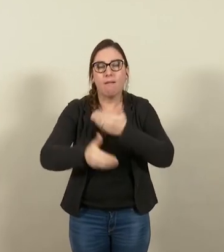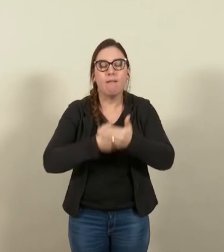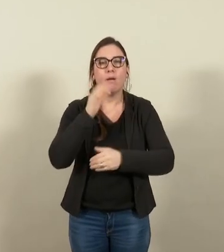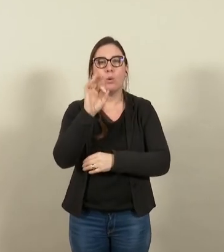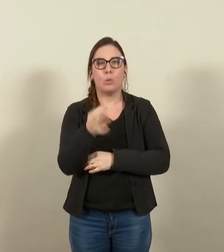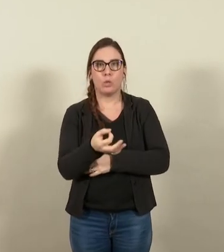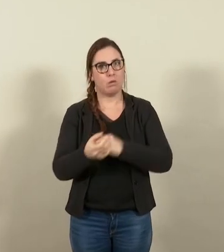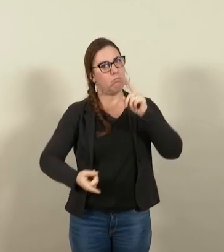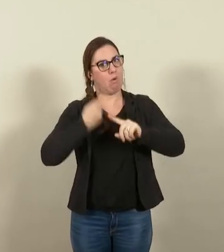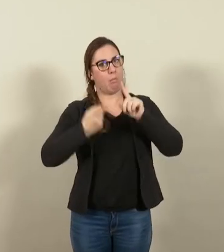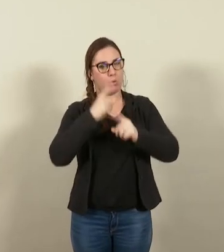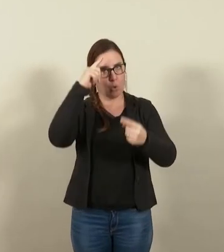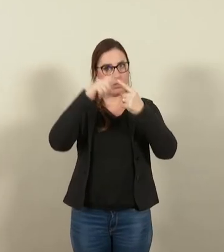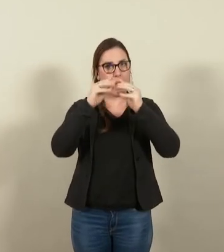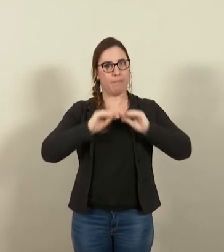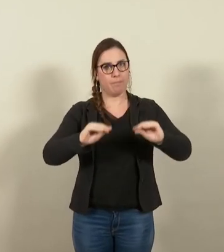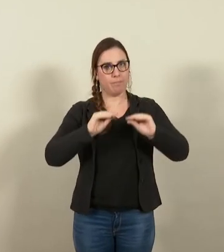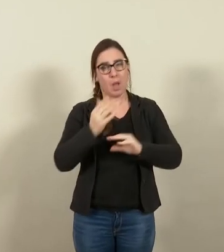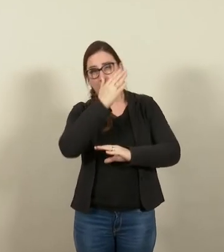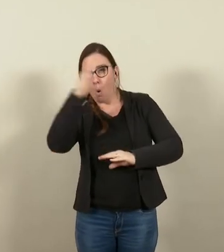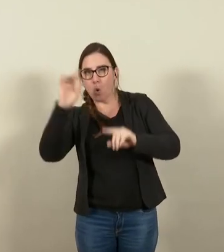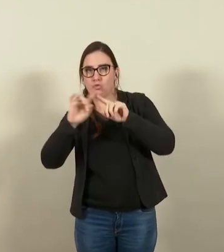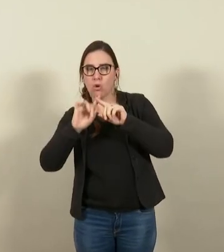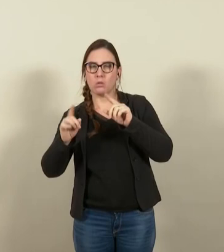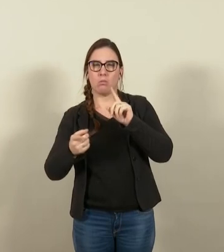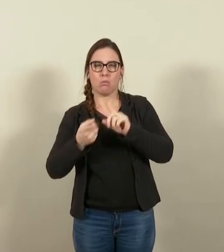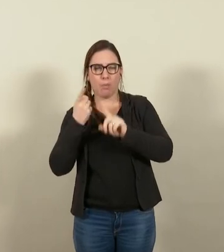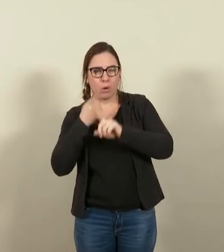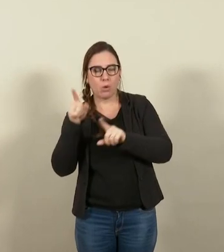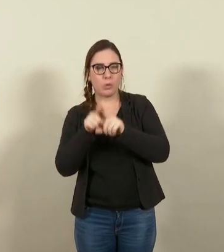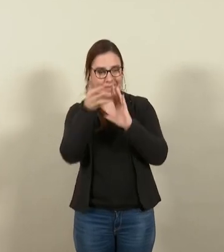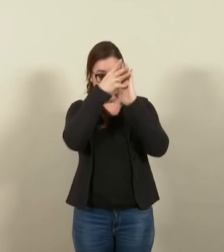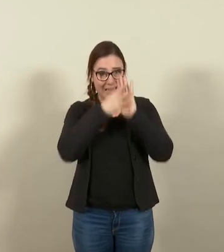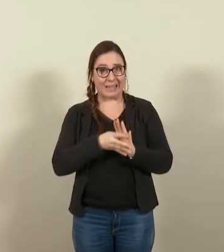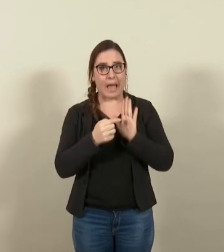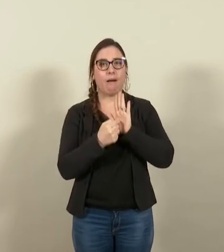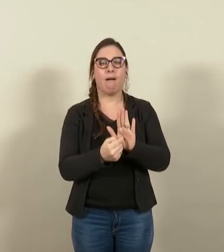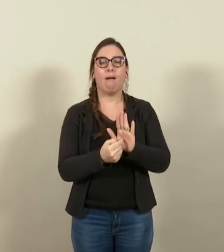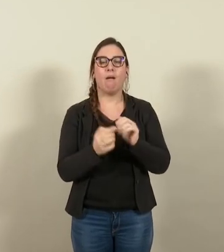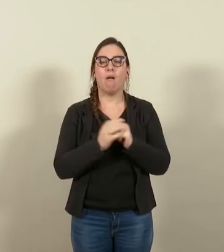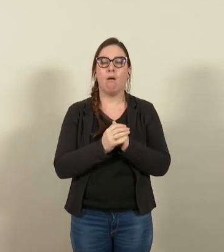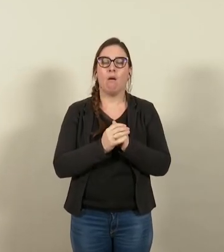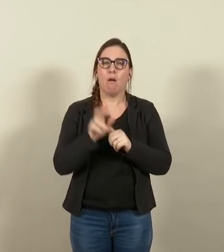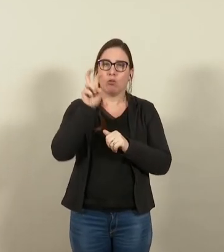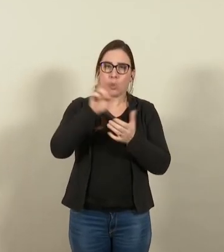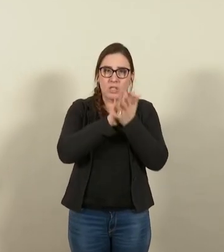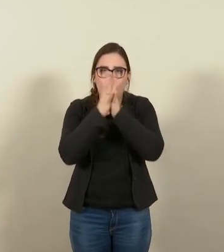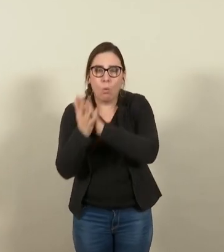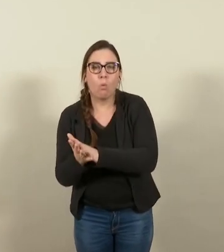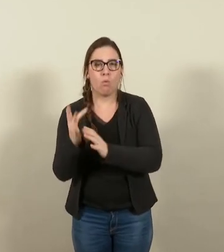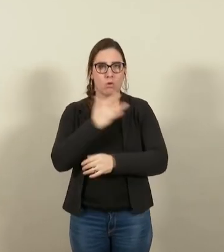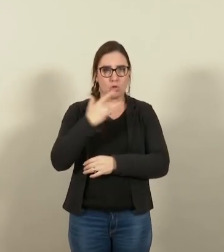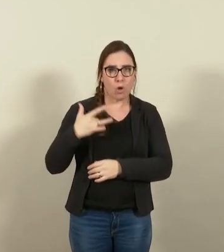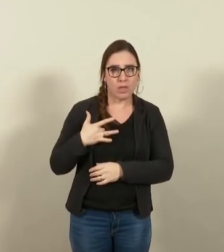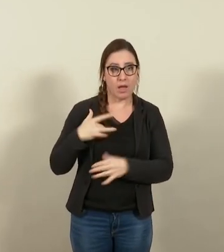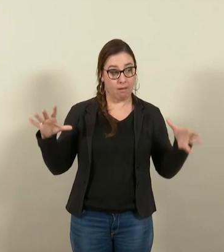particulièrement important comme d'ailleurs d'autres sujet que vous avez mentionné comme critère dans votre délibération notamment la transition écologique ou la santé en lien